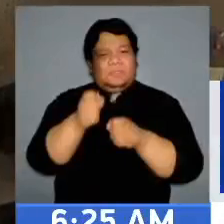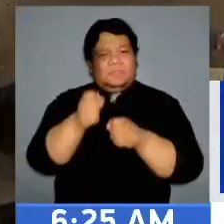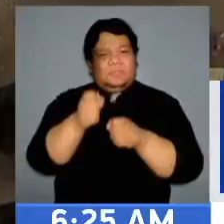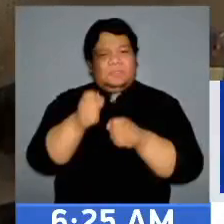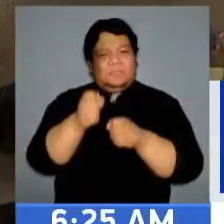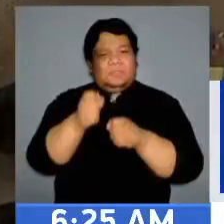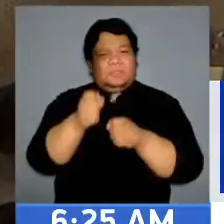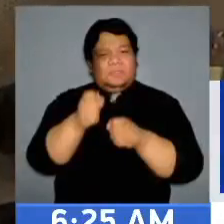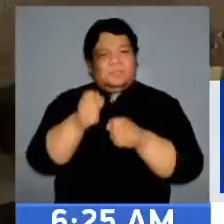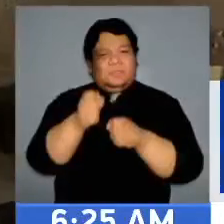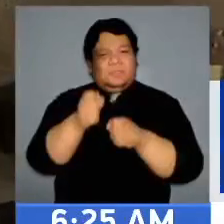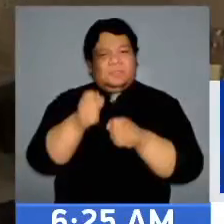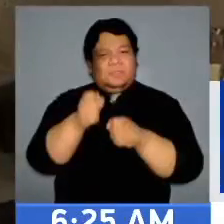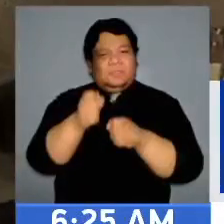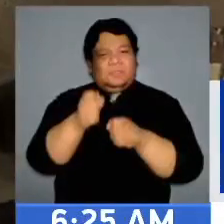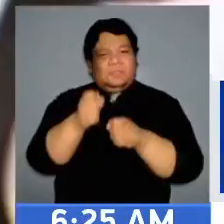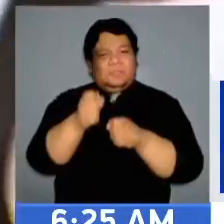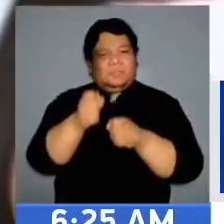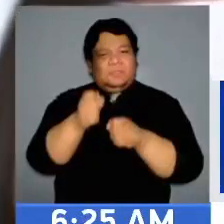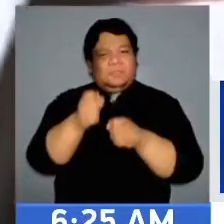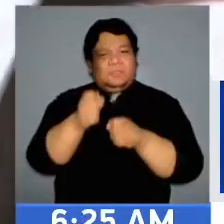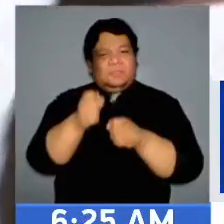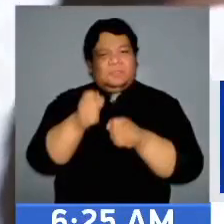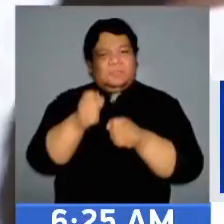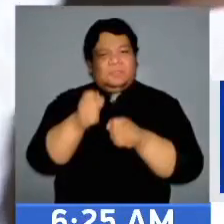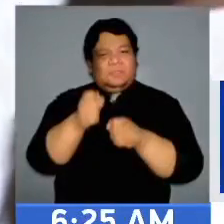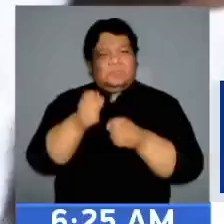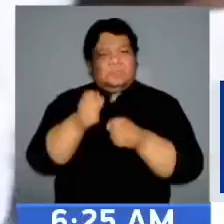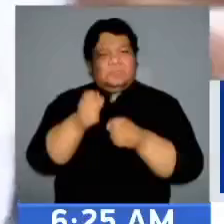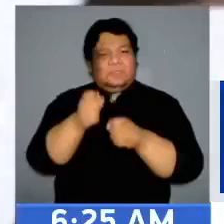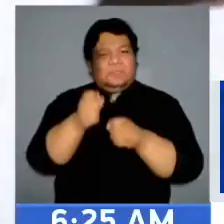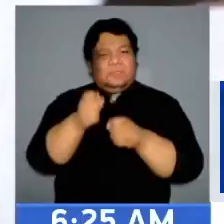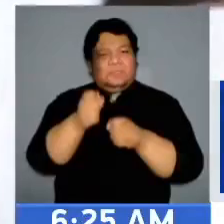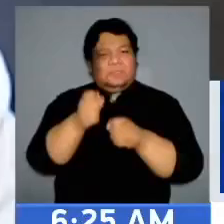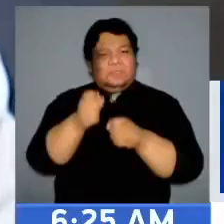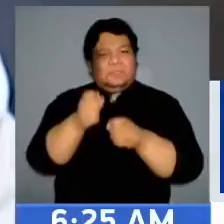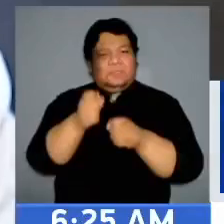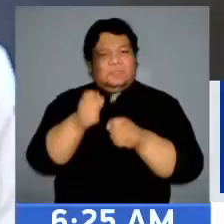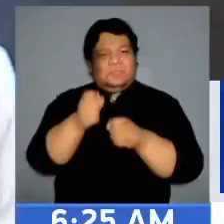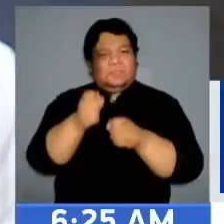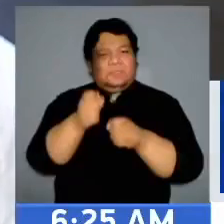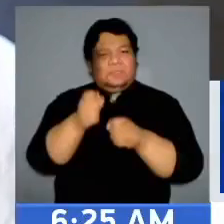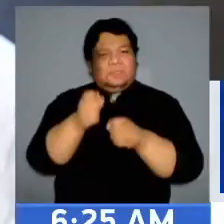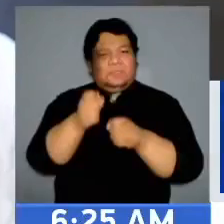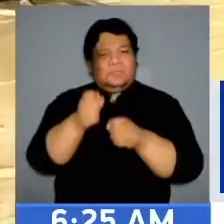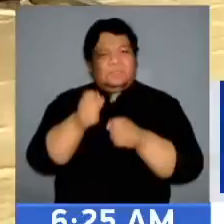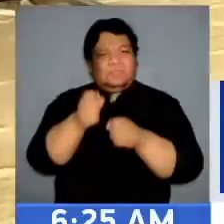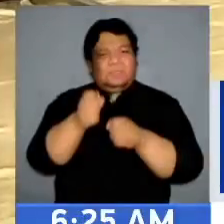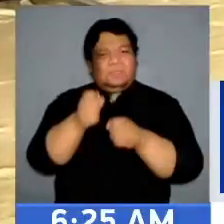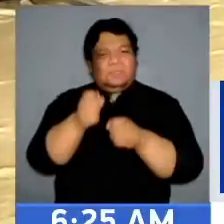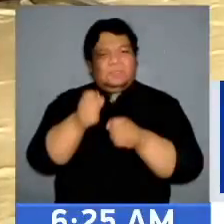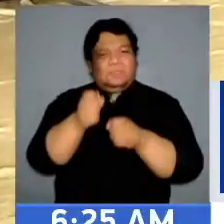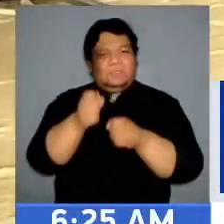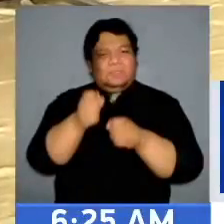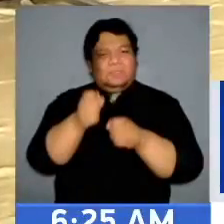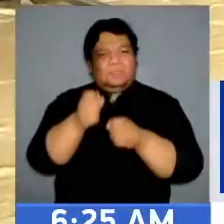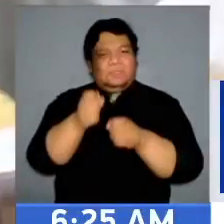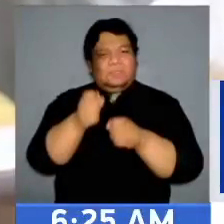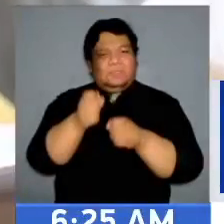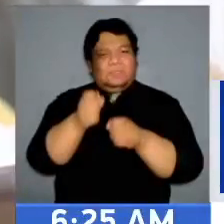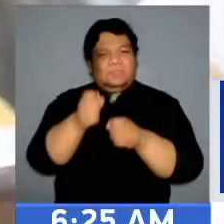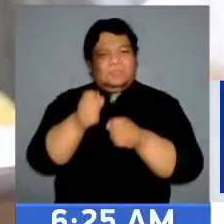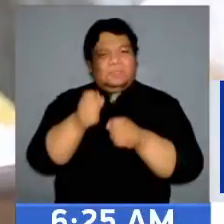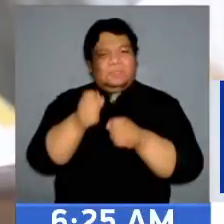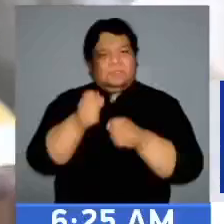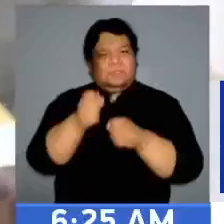at World War II. Kasama rin sa cast sina Epi Quizon, Angeli De Leon, Rochelle Pangilinan, Aidan Veneracion